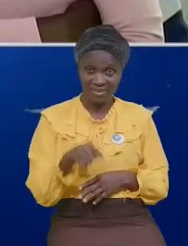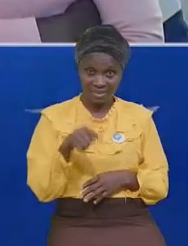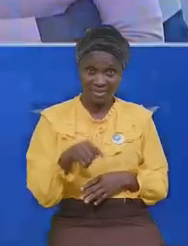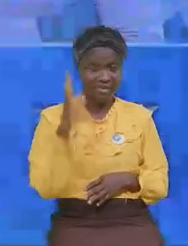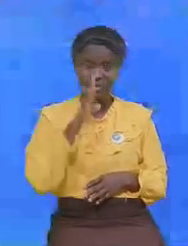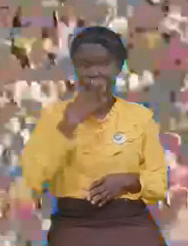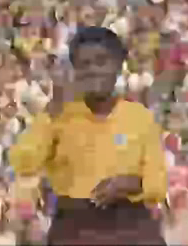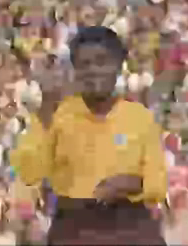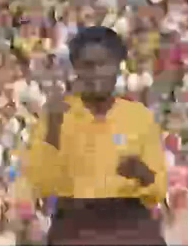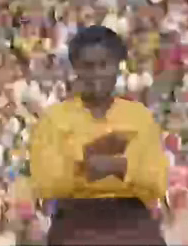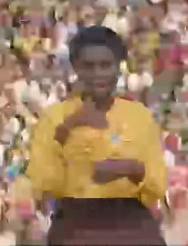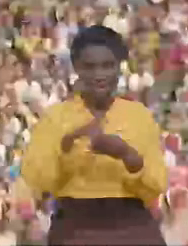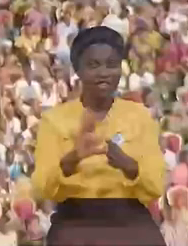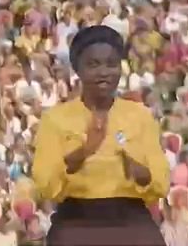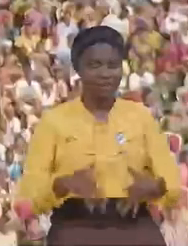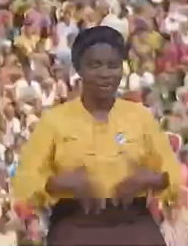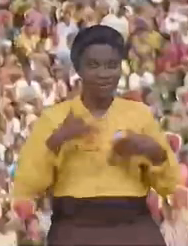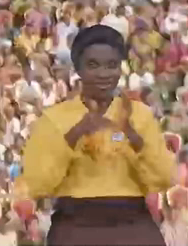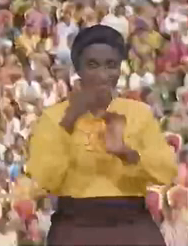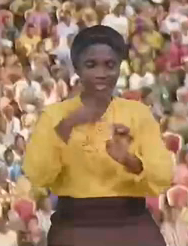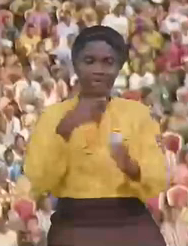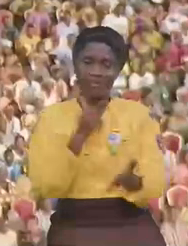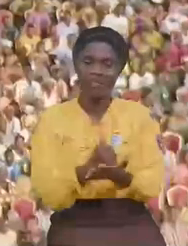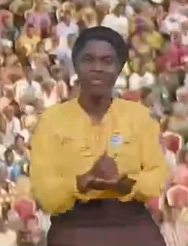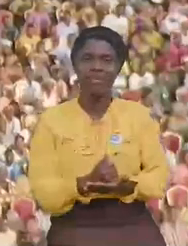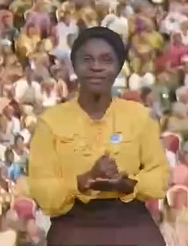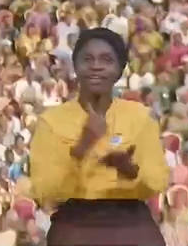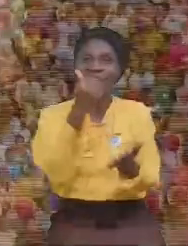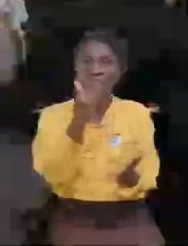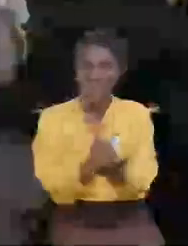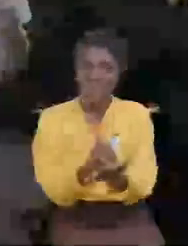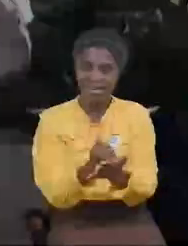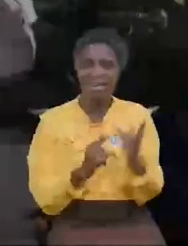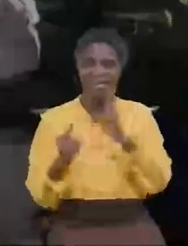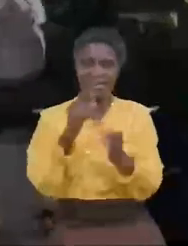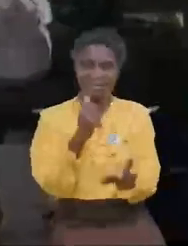aujourd'hui, sera le meilleur jour de ta vie. Amen.